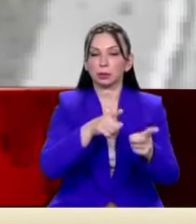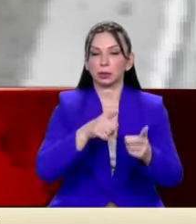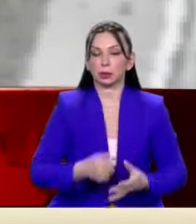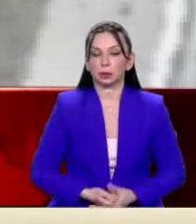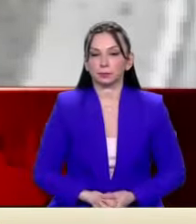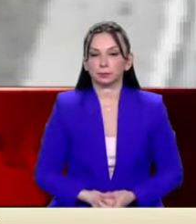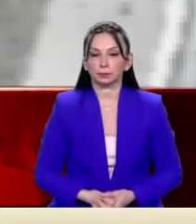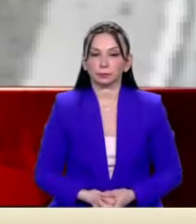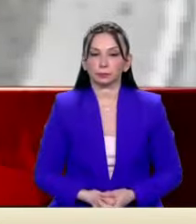peşinde